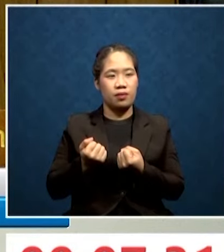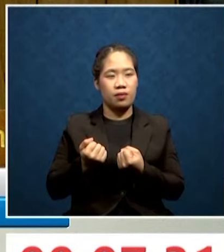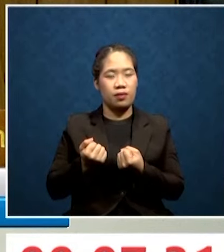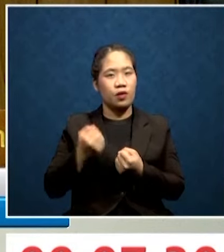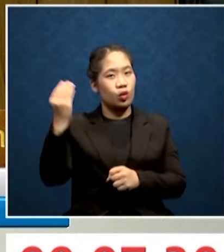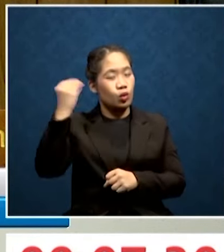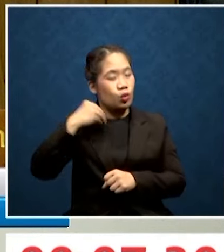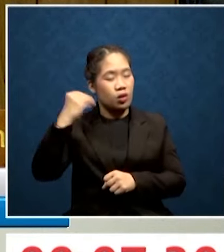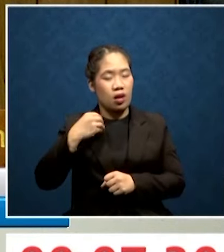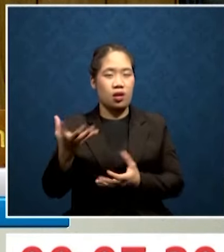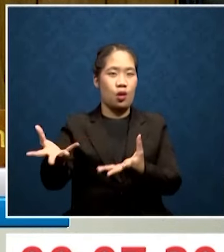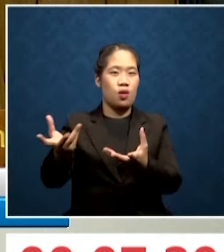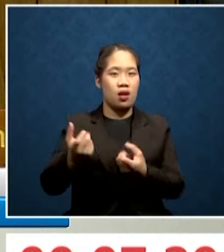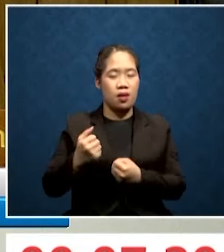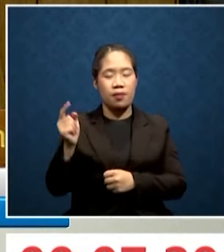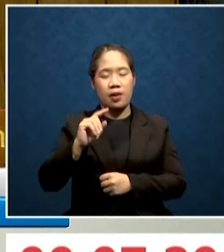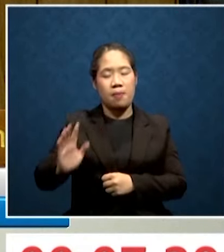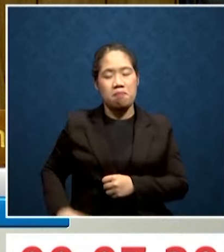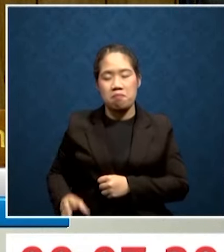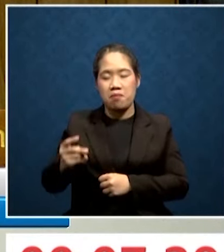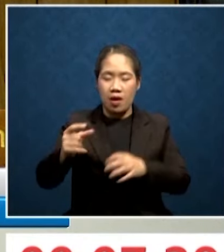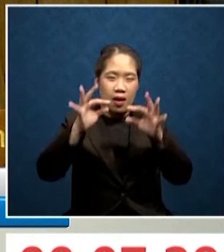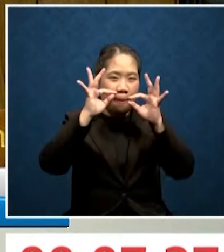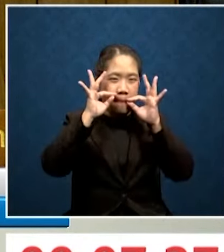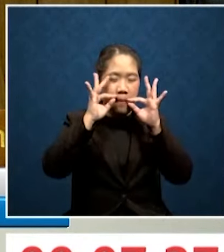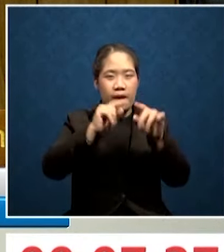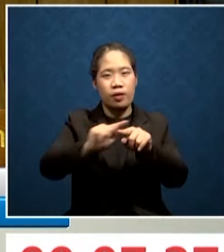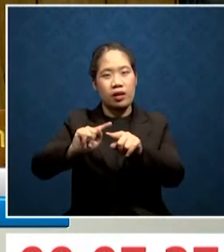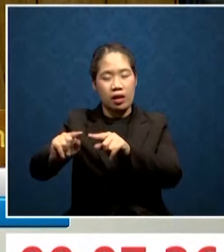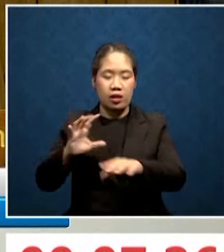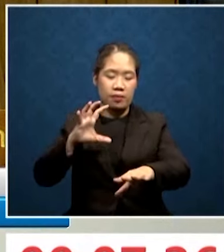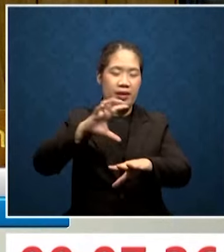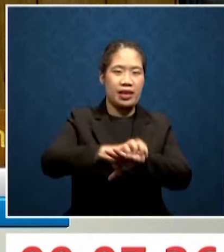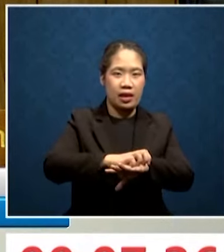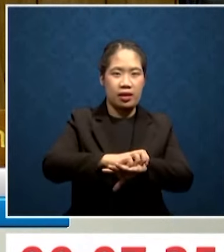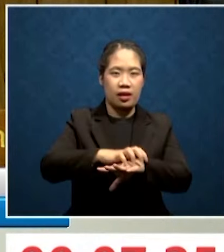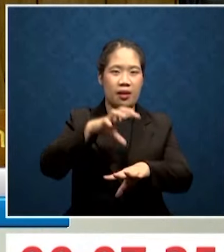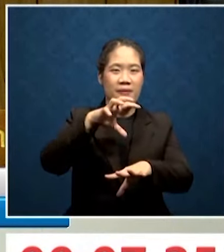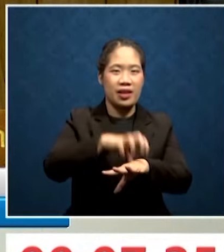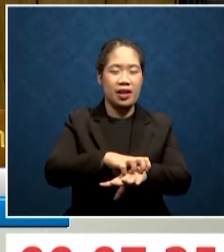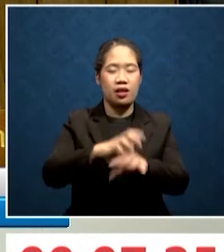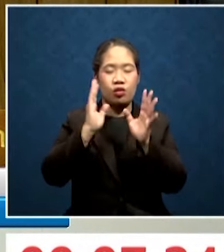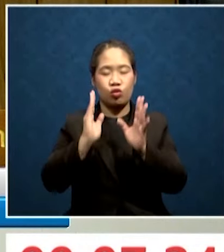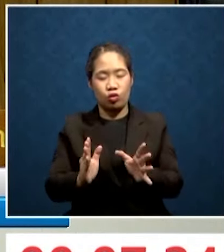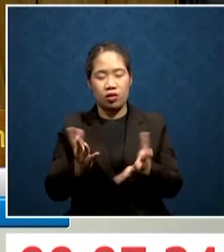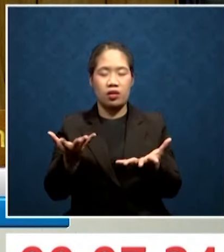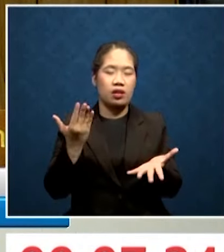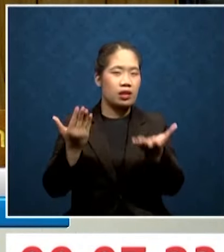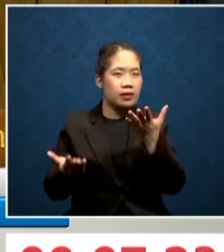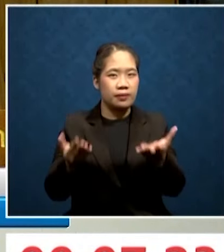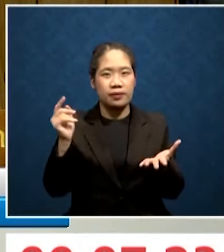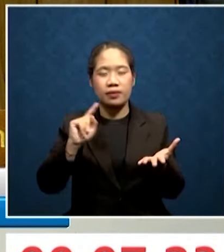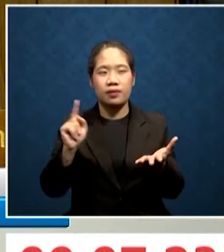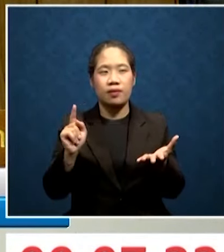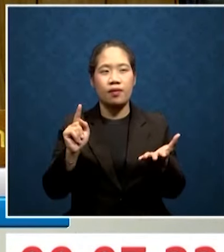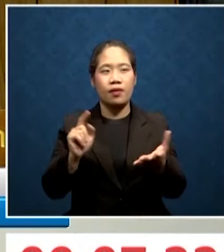เรื่องว่าสุนัขหรือแมวหรือสัตว์ต่างๆที่ไปกัดเจ้าของหรือไปกัดคน